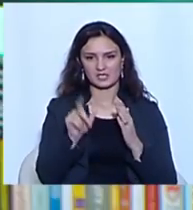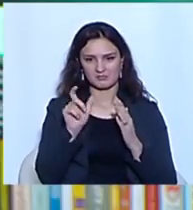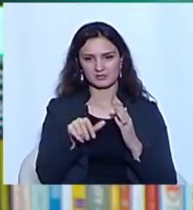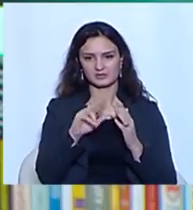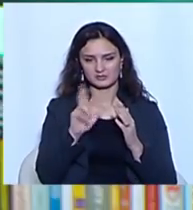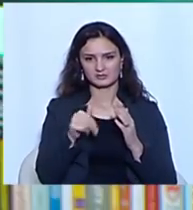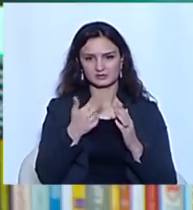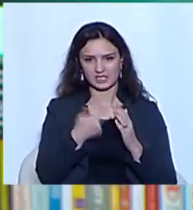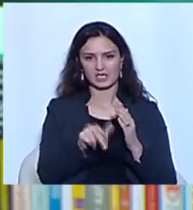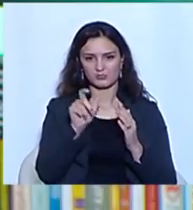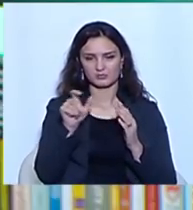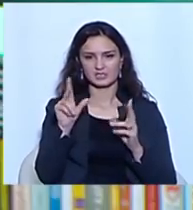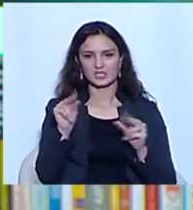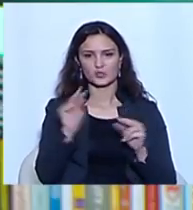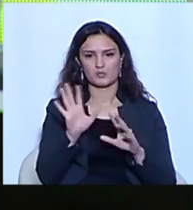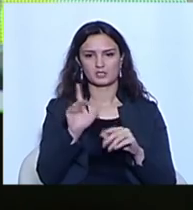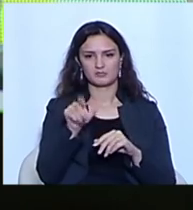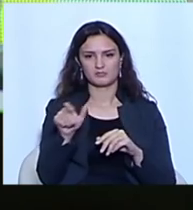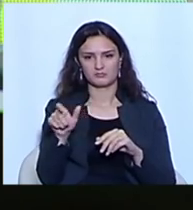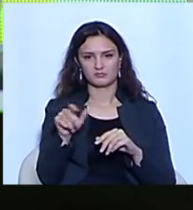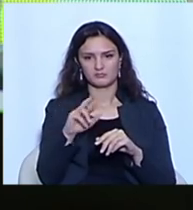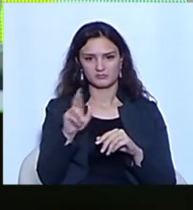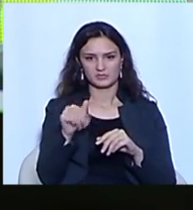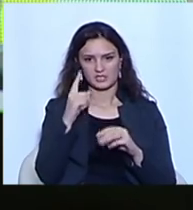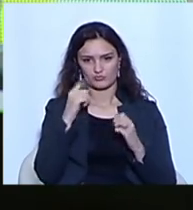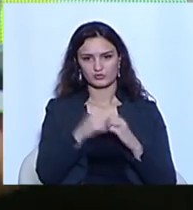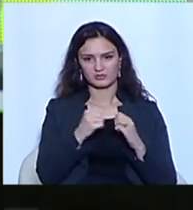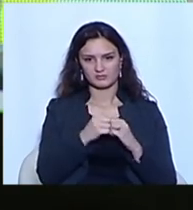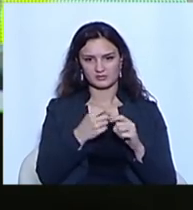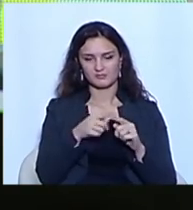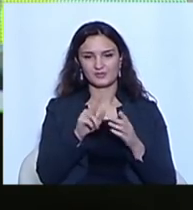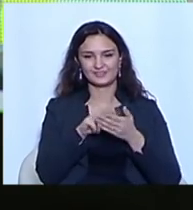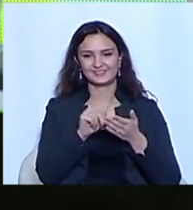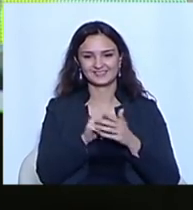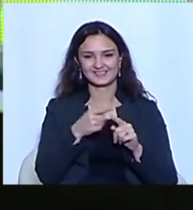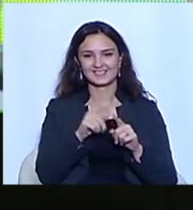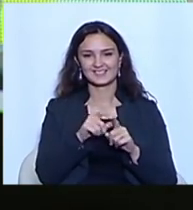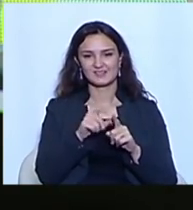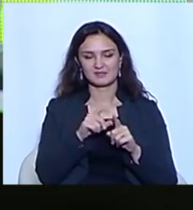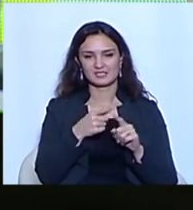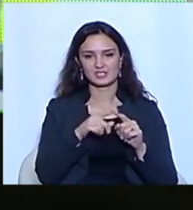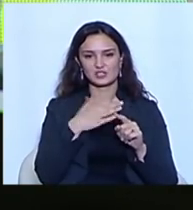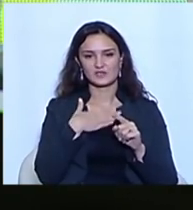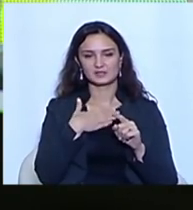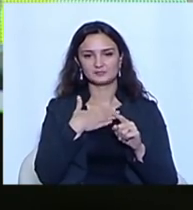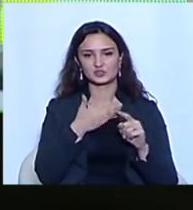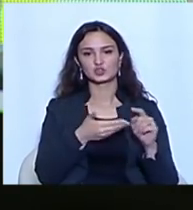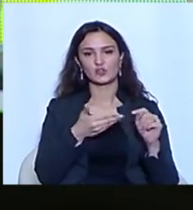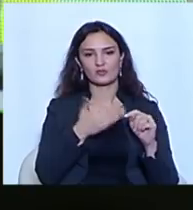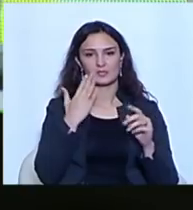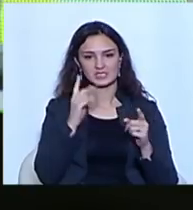და წაგებული და წარუმატებელი და გამოშტერებული ბუდიში ასეთი სიტყვებისთვის, მაგრამ ეს არის ჩვენი